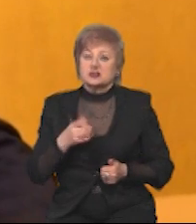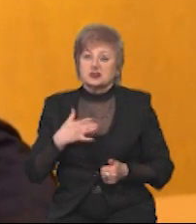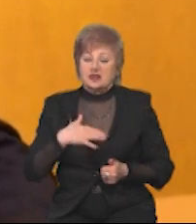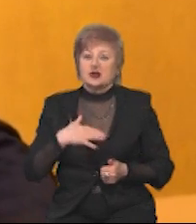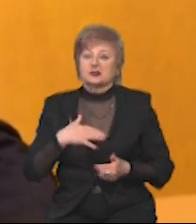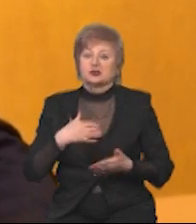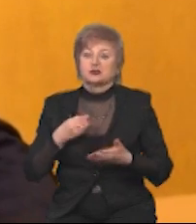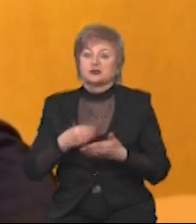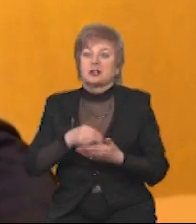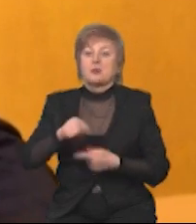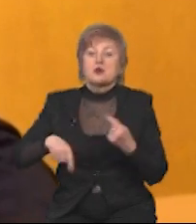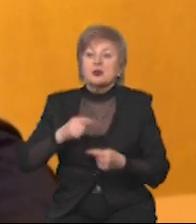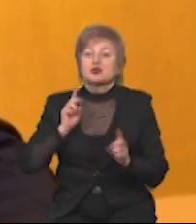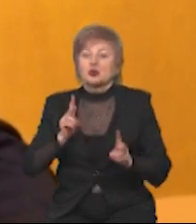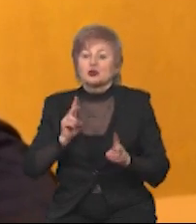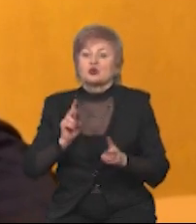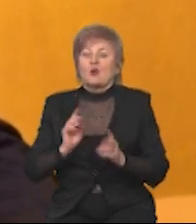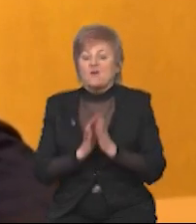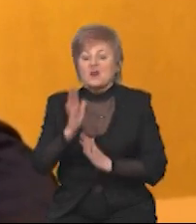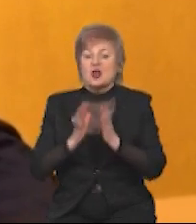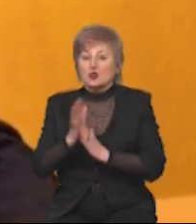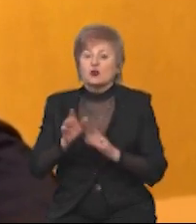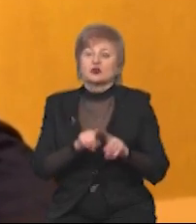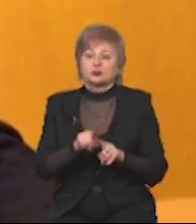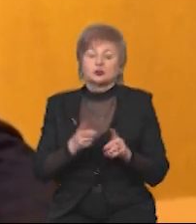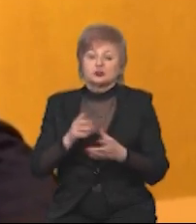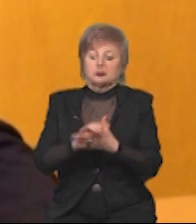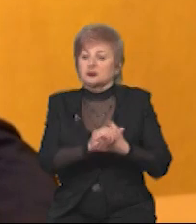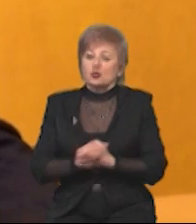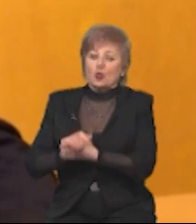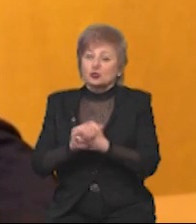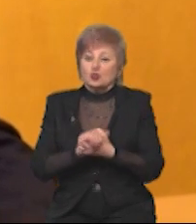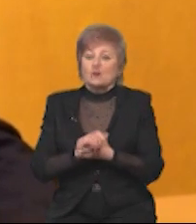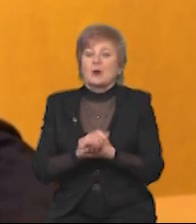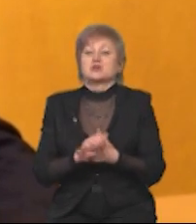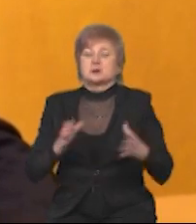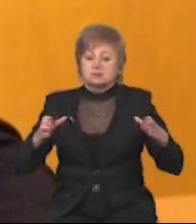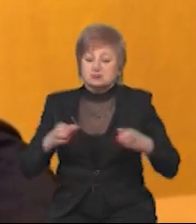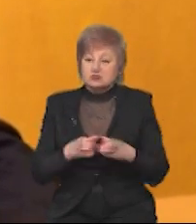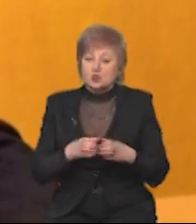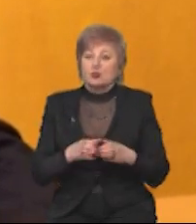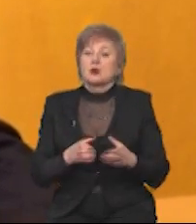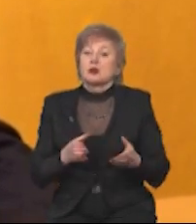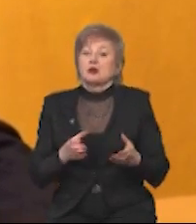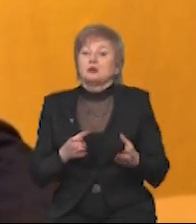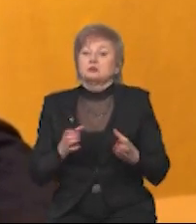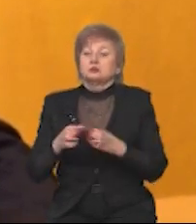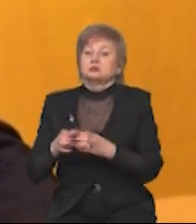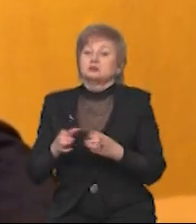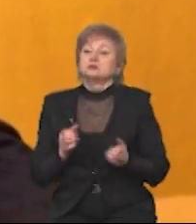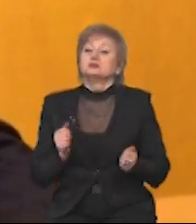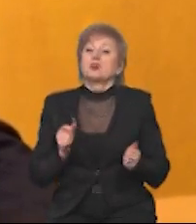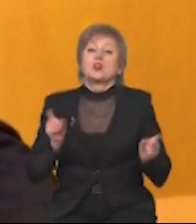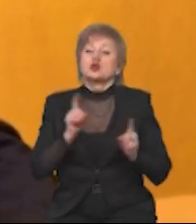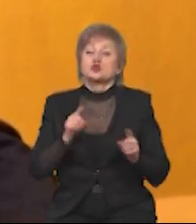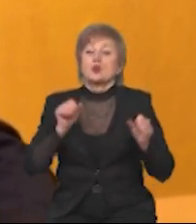підприємців, які вирощують свою продукцію, гуртуватися в невеличкі групи,